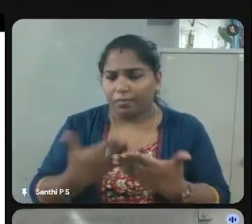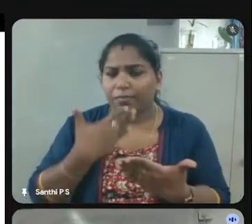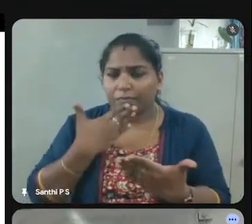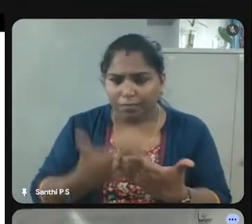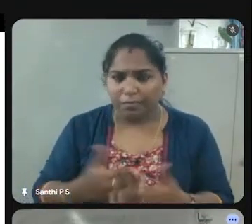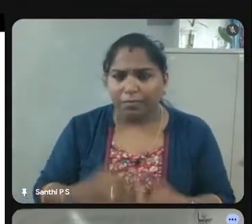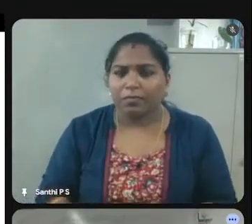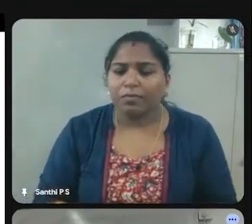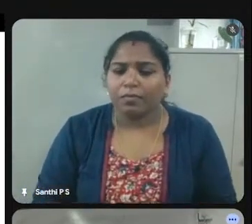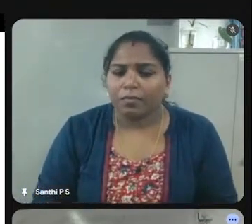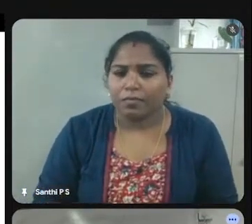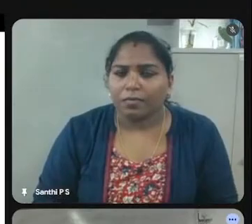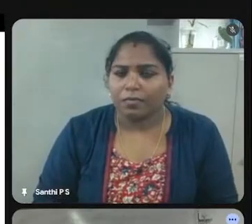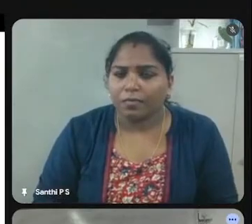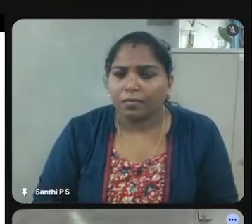മാഡം.